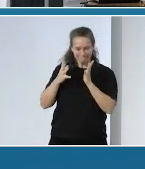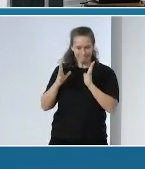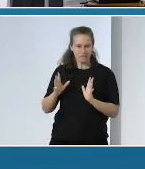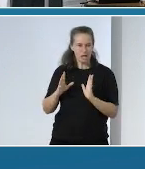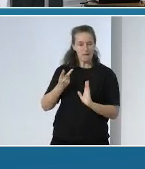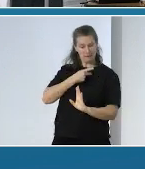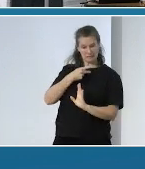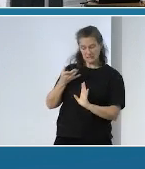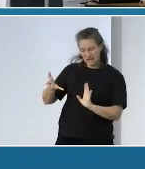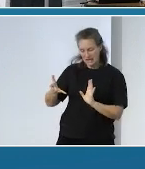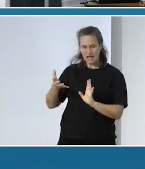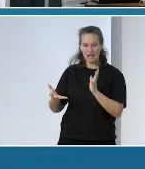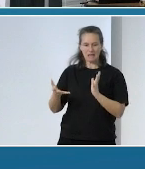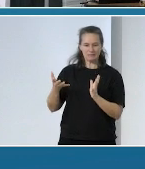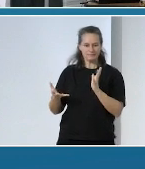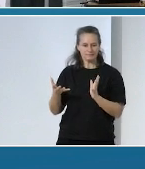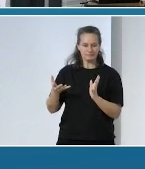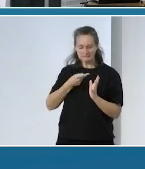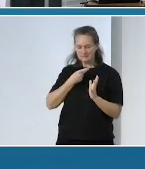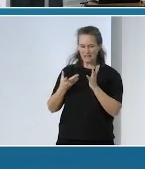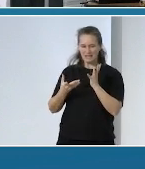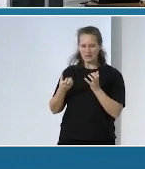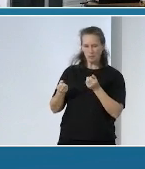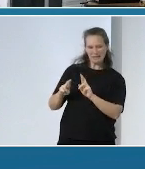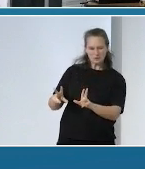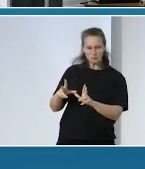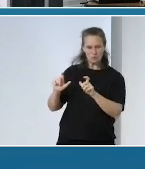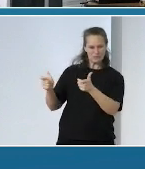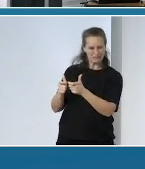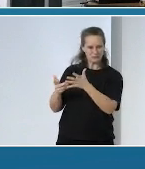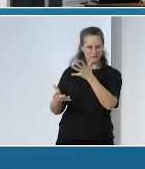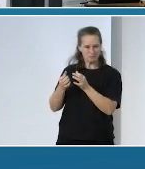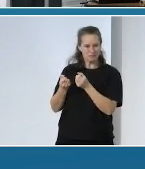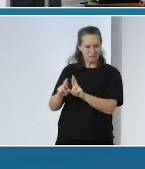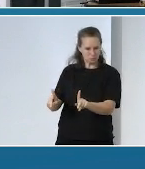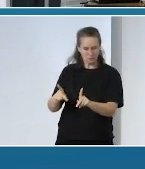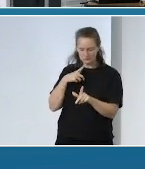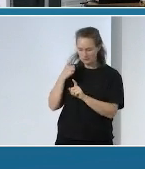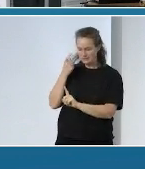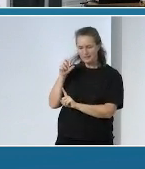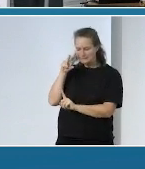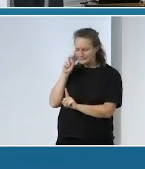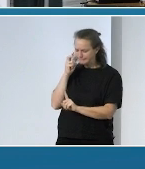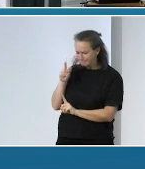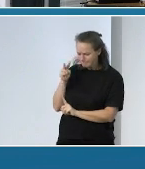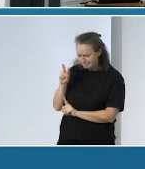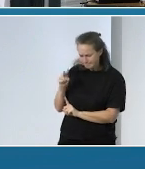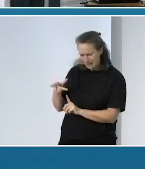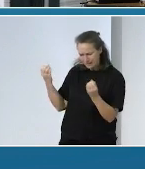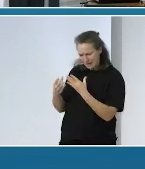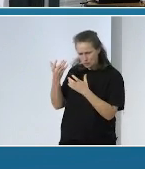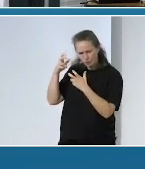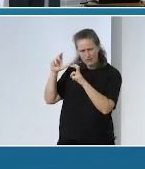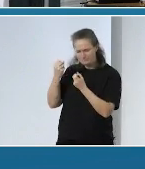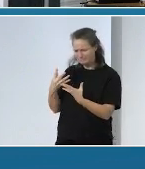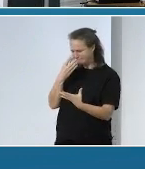Mais les médecins ne sont pas très sûrs de leurs résultats parce que quand ils observent Émilie, elle réagit au bruit. Donc c'est un